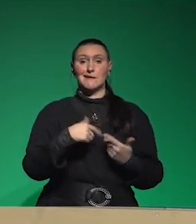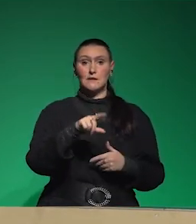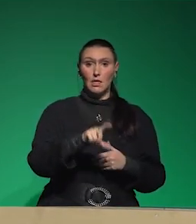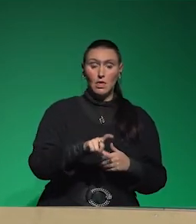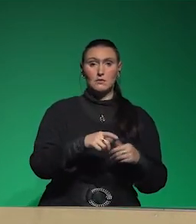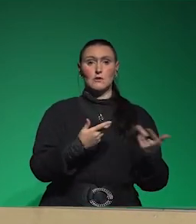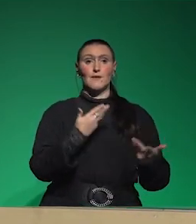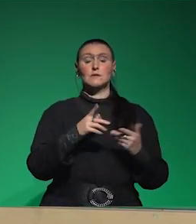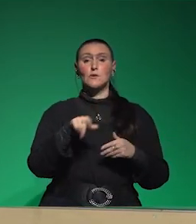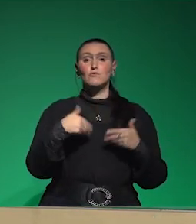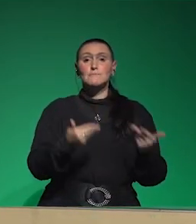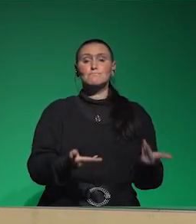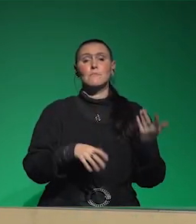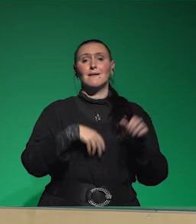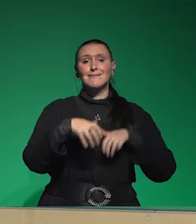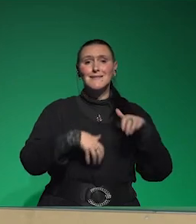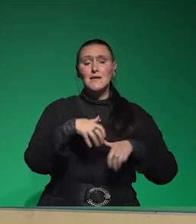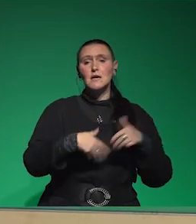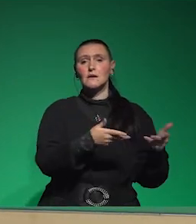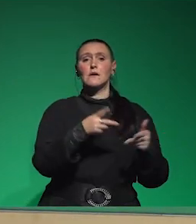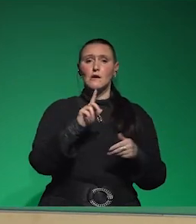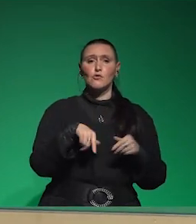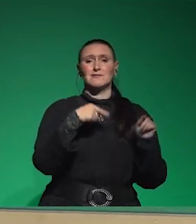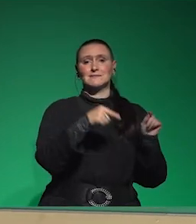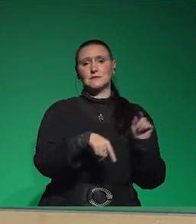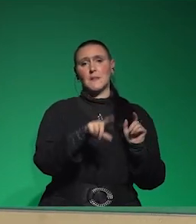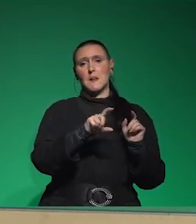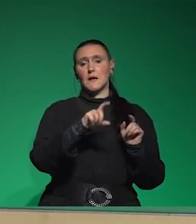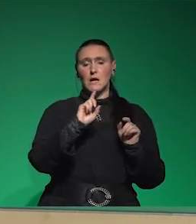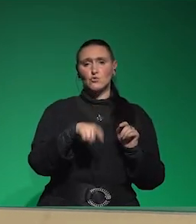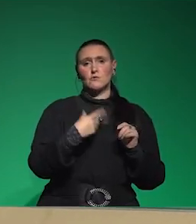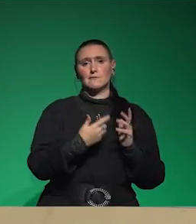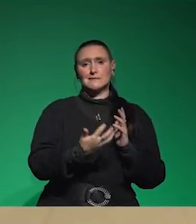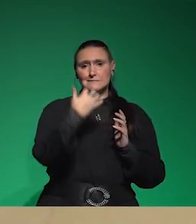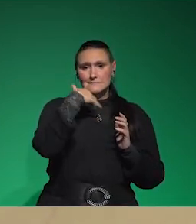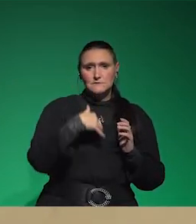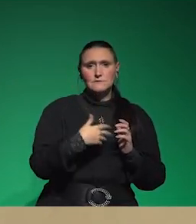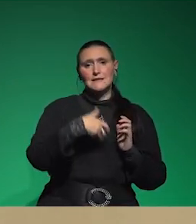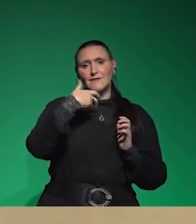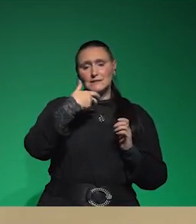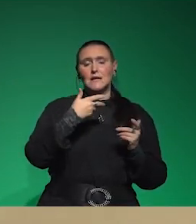kleine Tiere, die die Setzlinge fressen, also müssen sie geschützt werden und